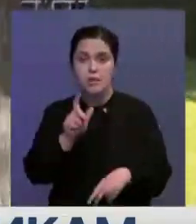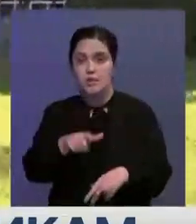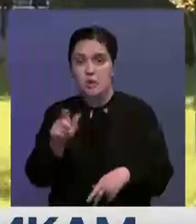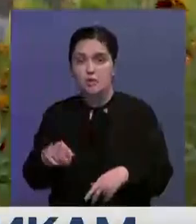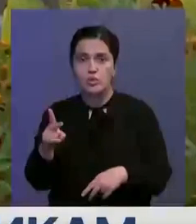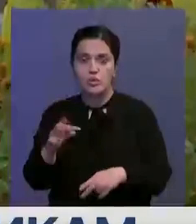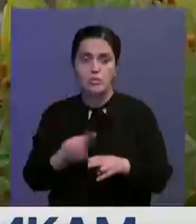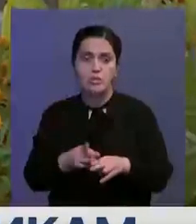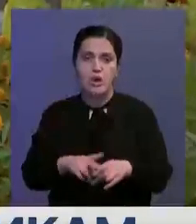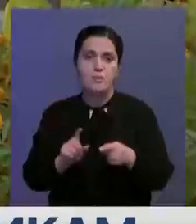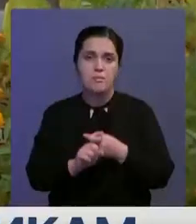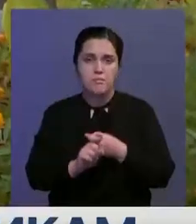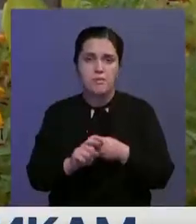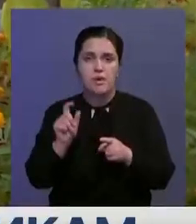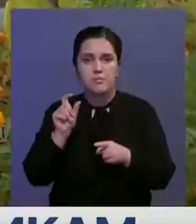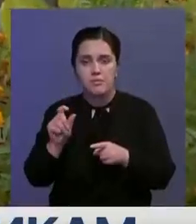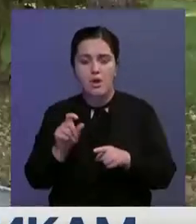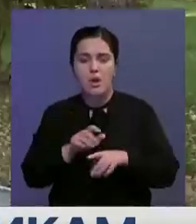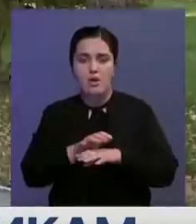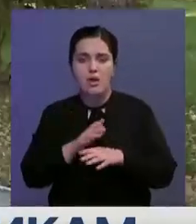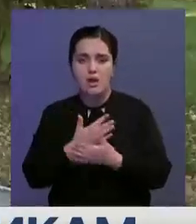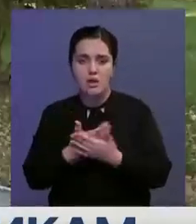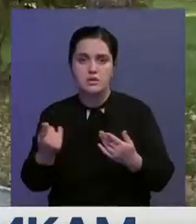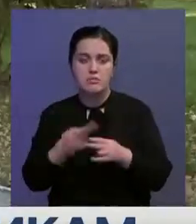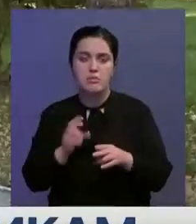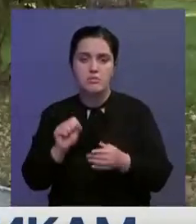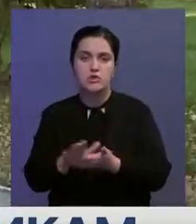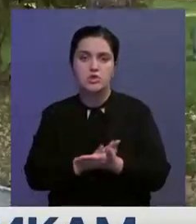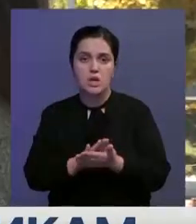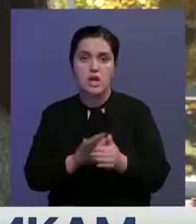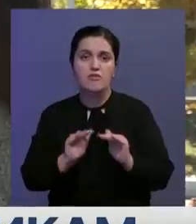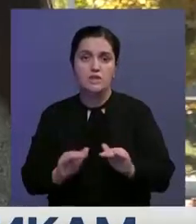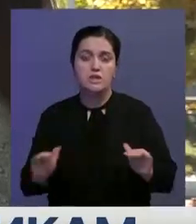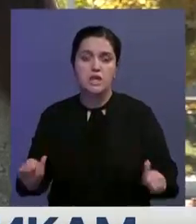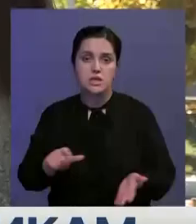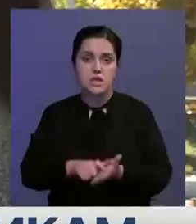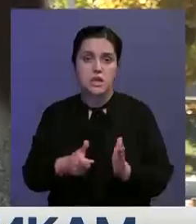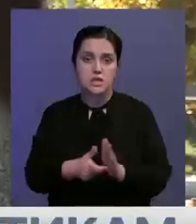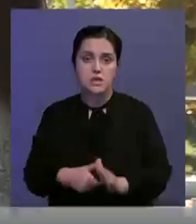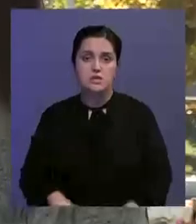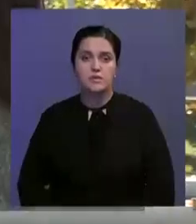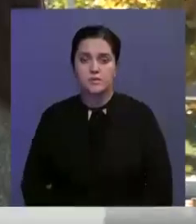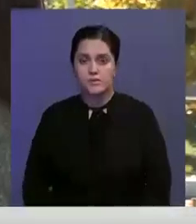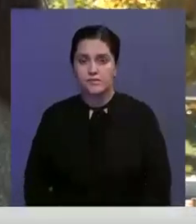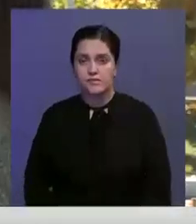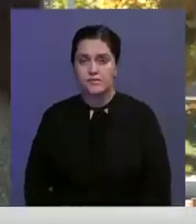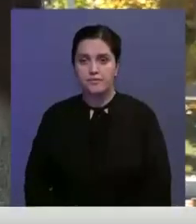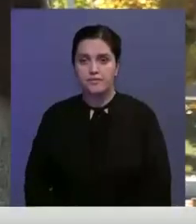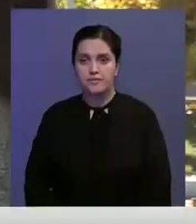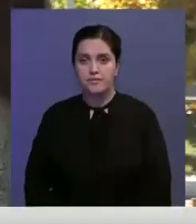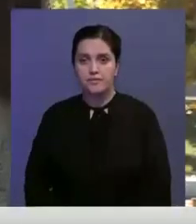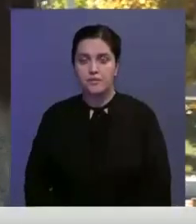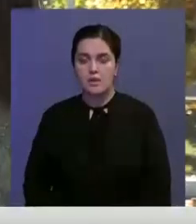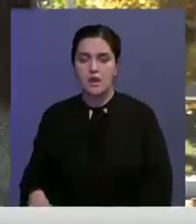для микробов и вирусов. Его можно использовать даже для дезинфекции в детских садах. Полирующего эффекта нету, так